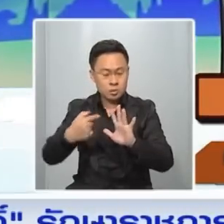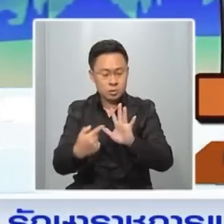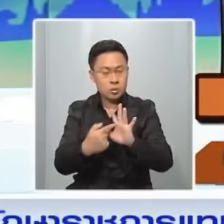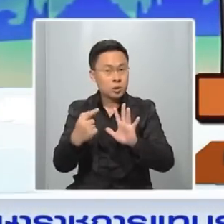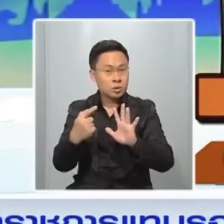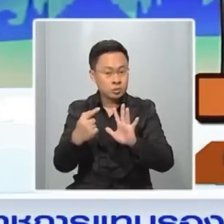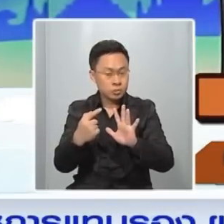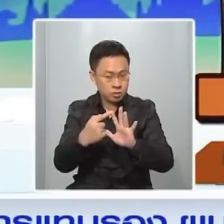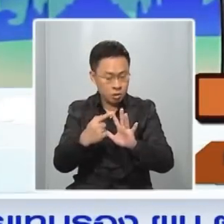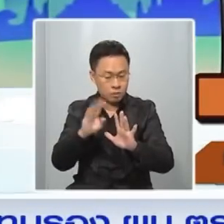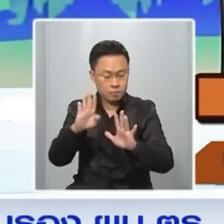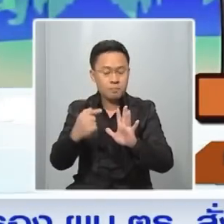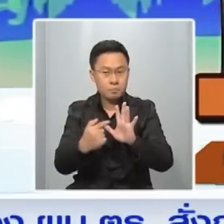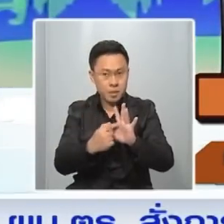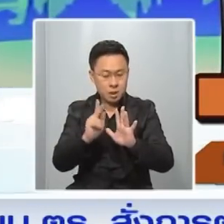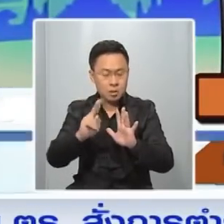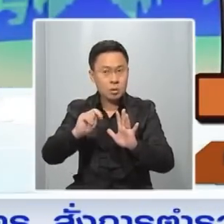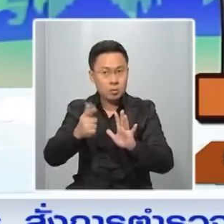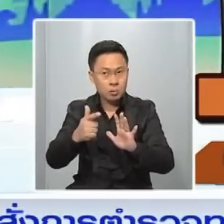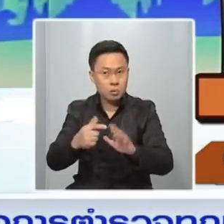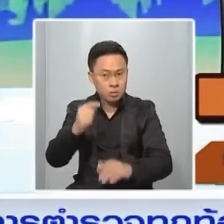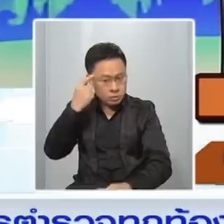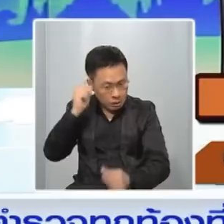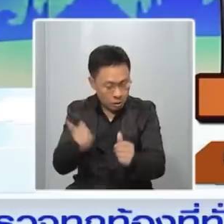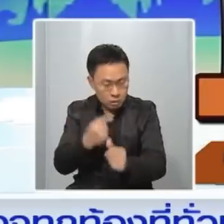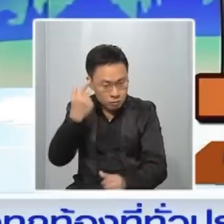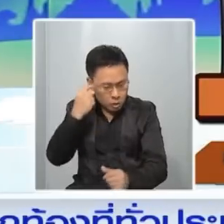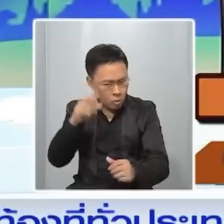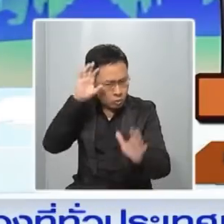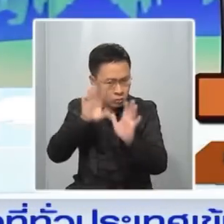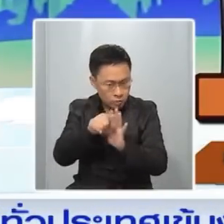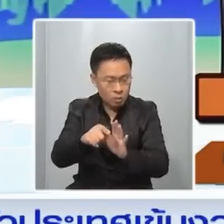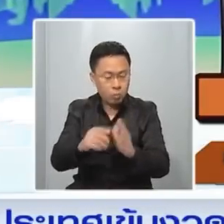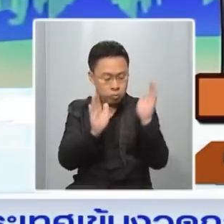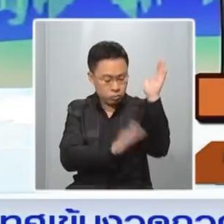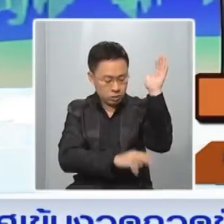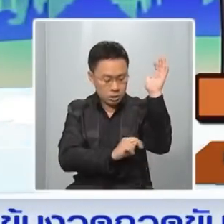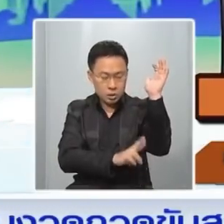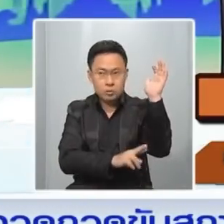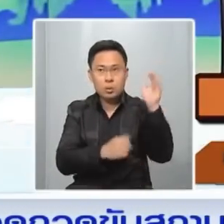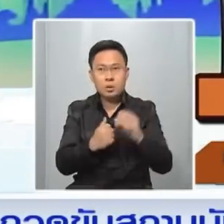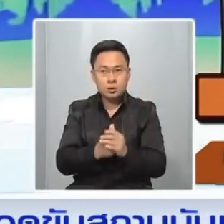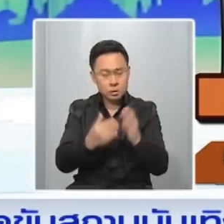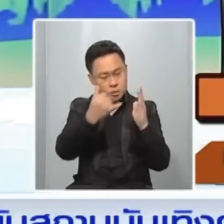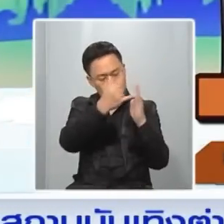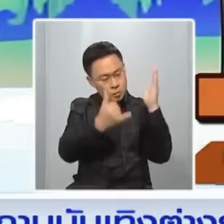ราธิวาส ดิฉันเห็นภาพนี้มานานมากนะคะแต่ยังไม่รู้ว่าเป็นที่ไหน ใช่ไหม อยู่นราธิวาสเลยเหรอคะ ท่